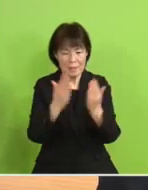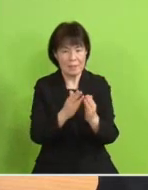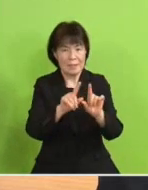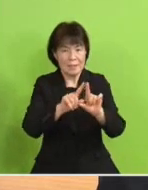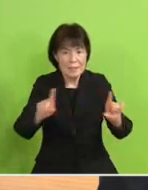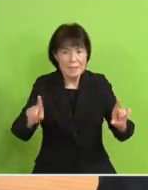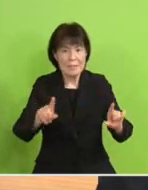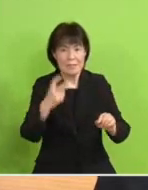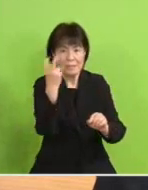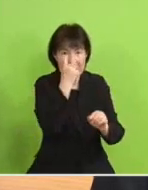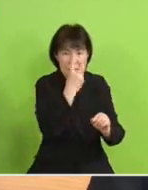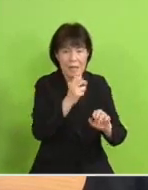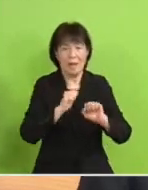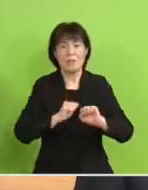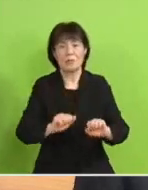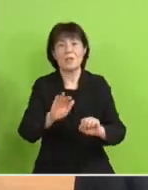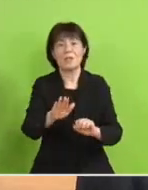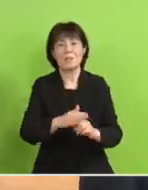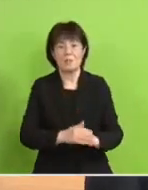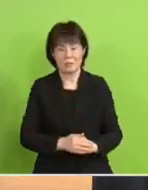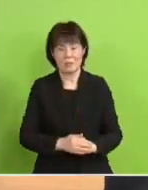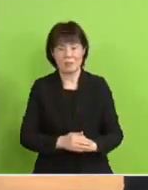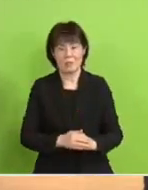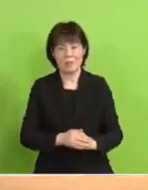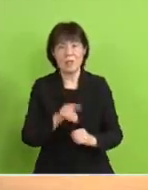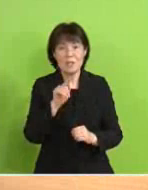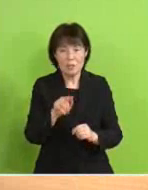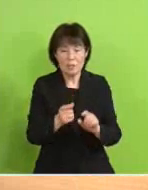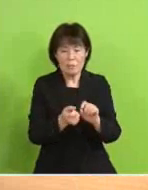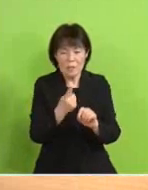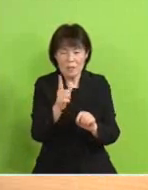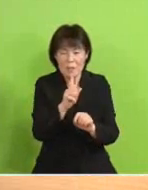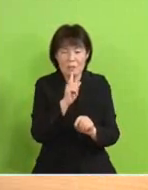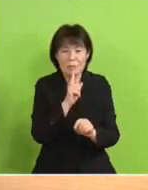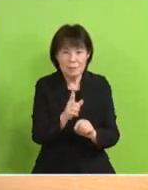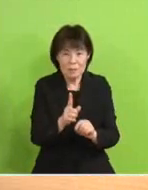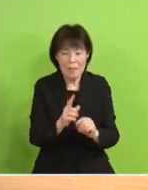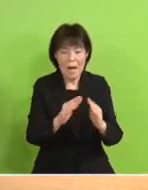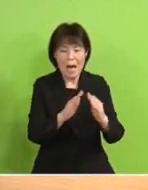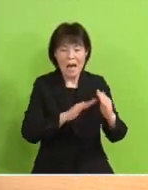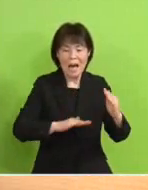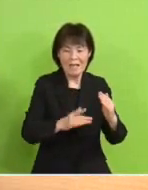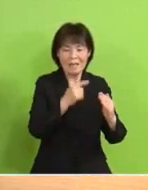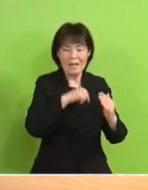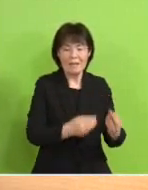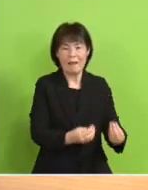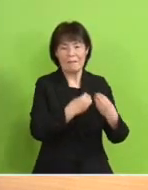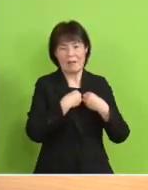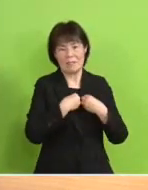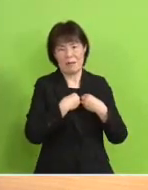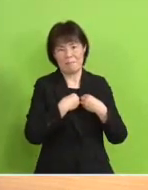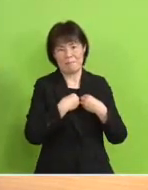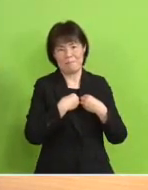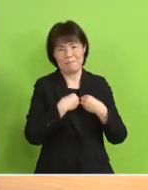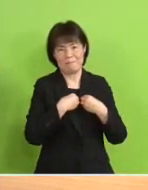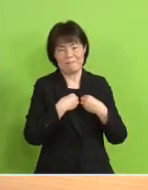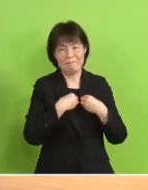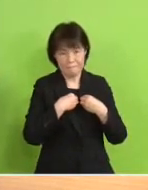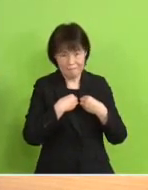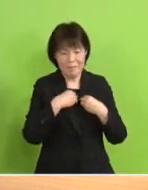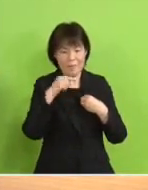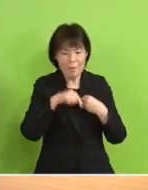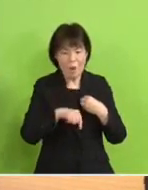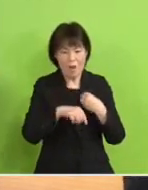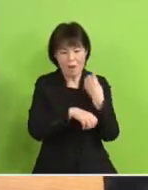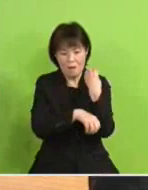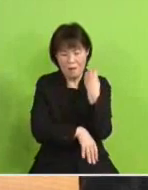ていただいてます。で、その端緒となるのが家庭内感染等々だと